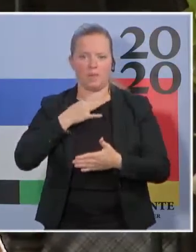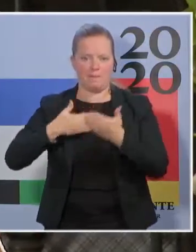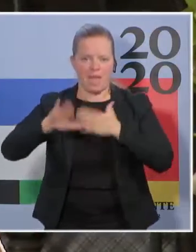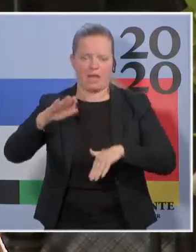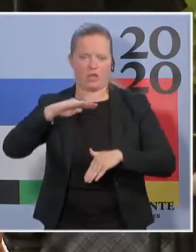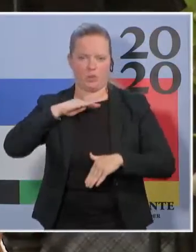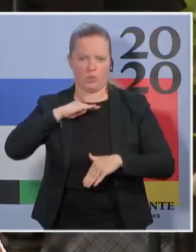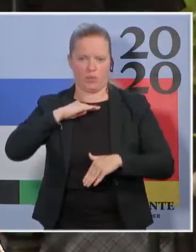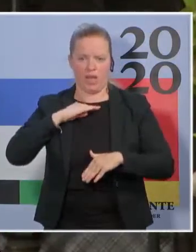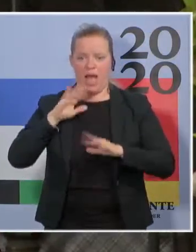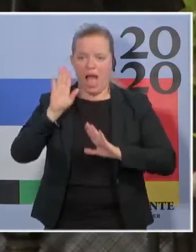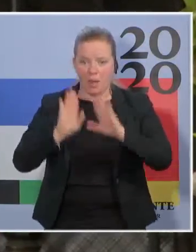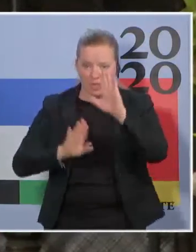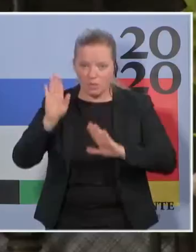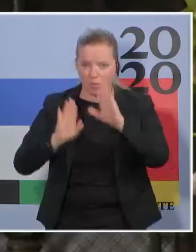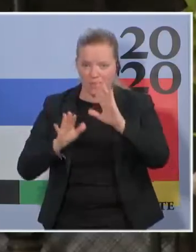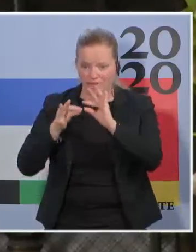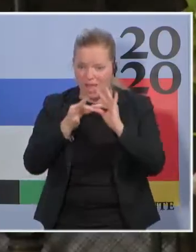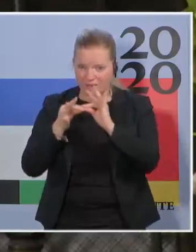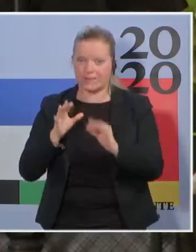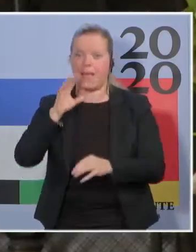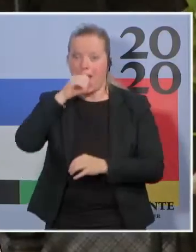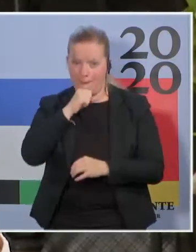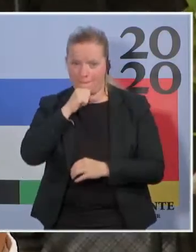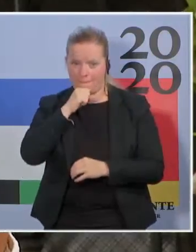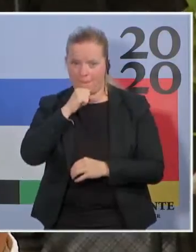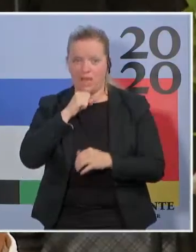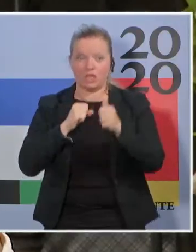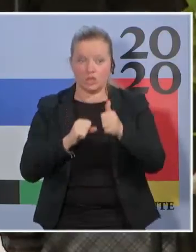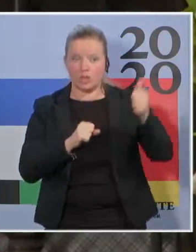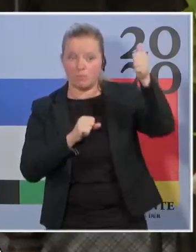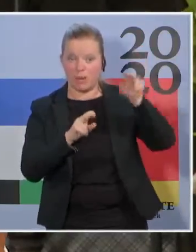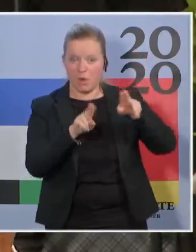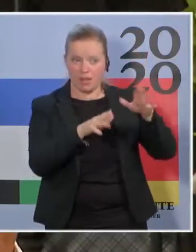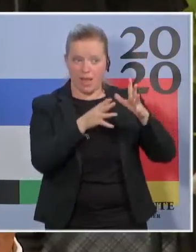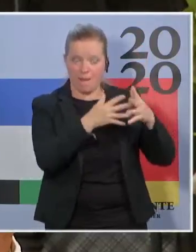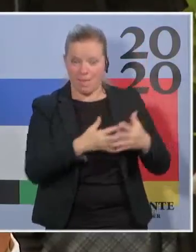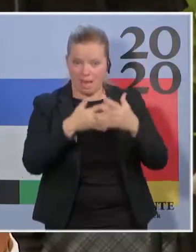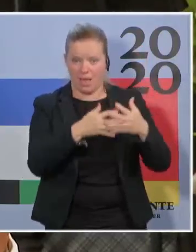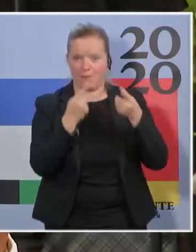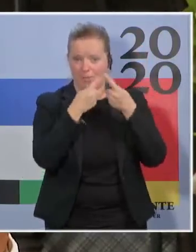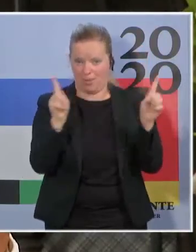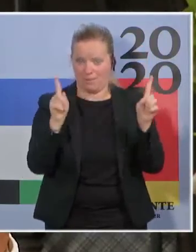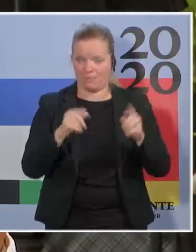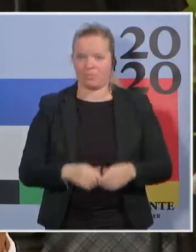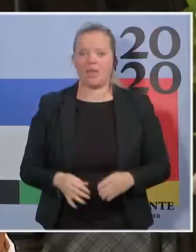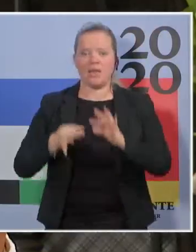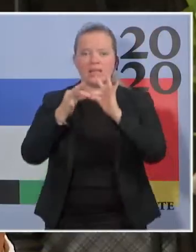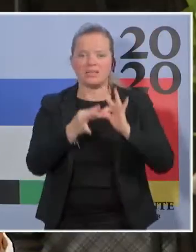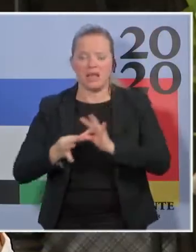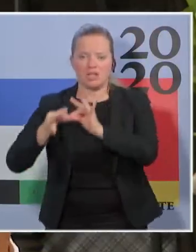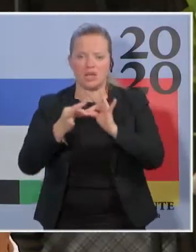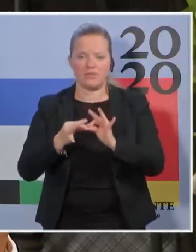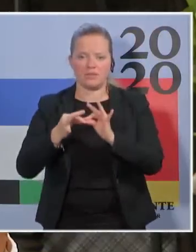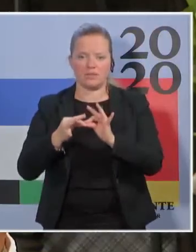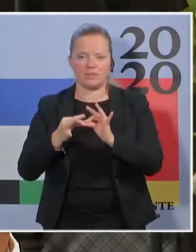das Abstimmungsverhältnis geheim ist, das auch im Unterschied zum Supreme Court etwa. Gesellschaftspolitisch relevante Fragen sind immer wieder